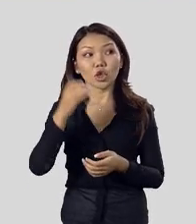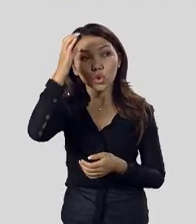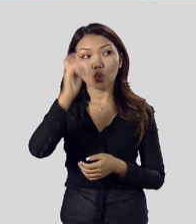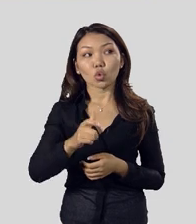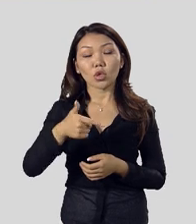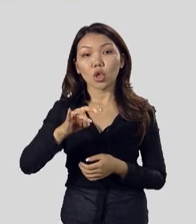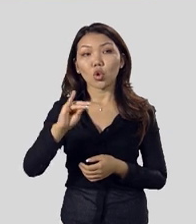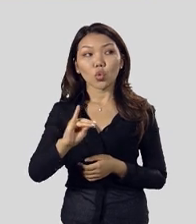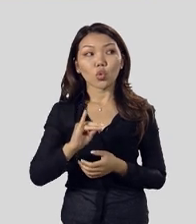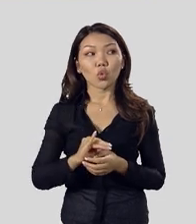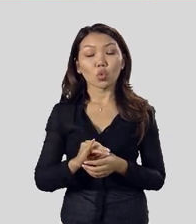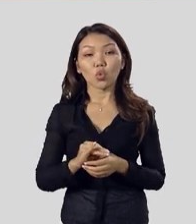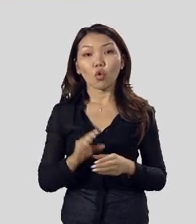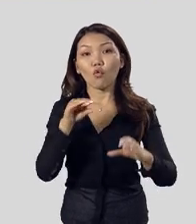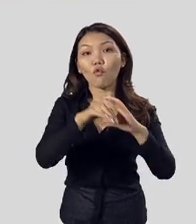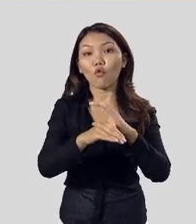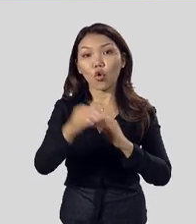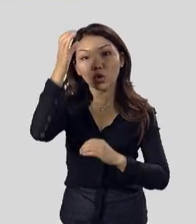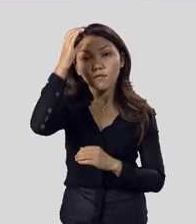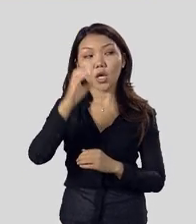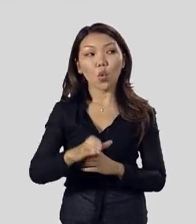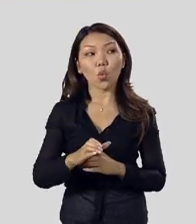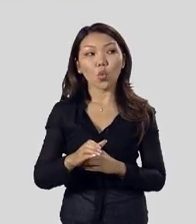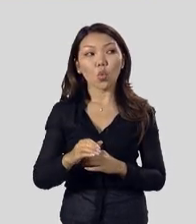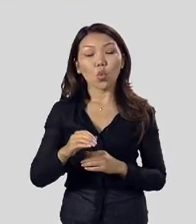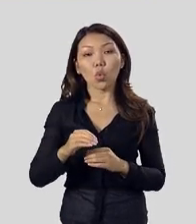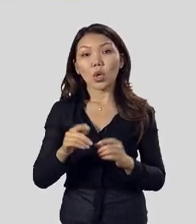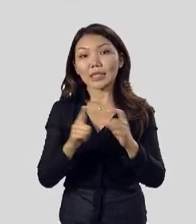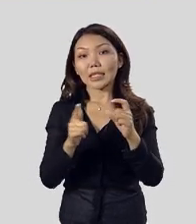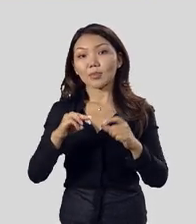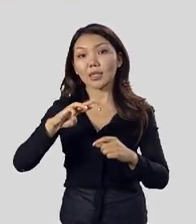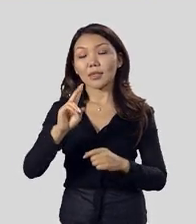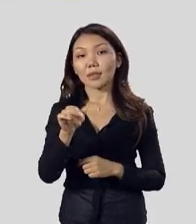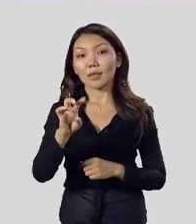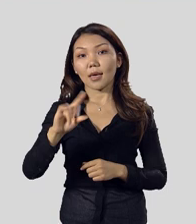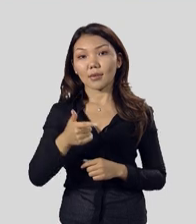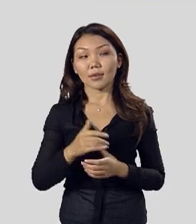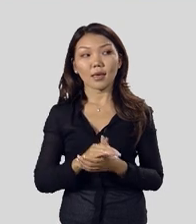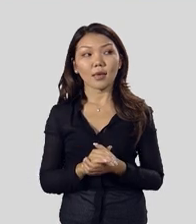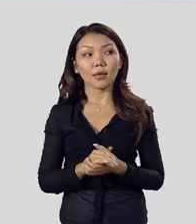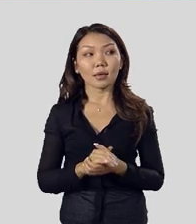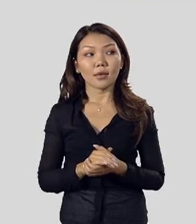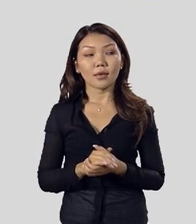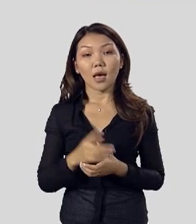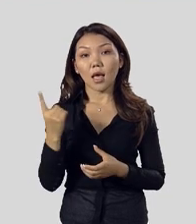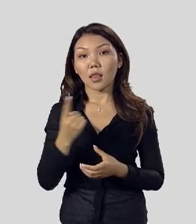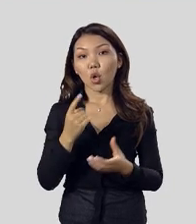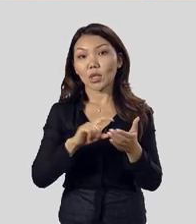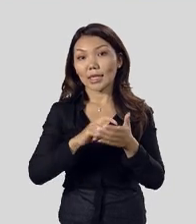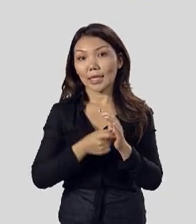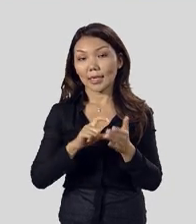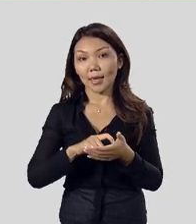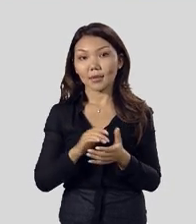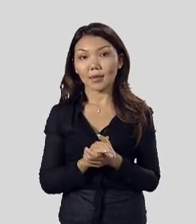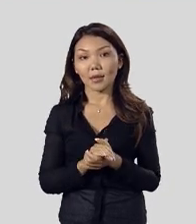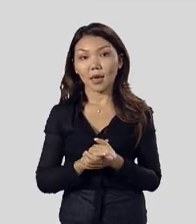в науку термин ткань для обозначения совокупности однородных клеток обобщить все